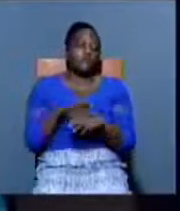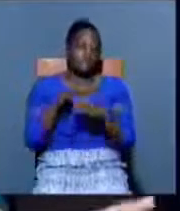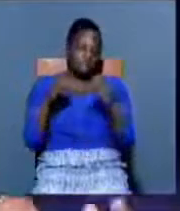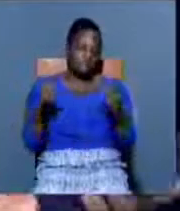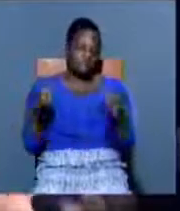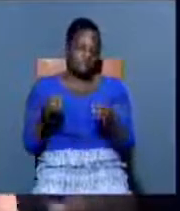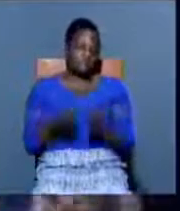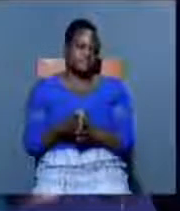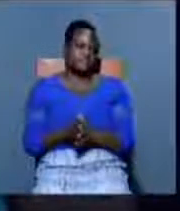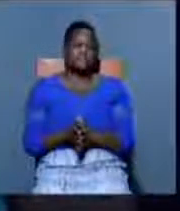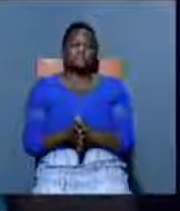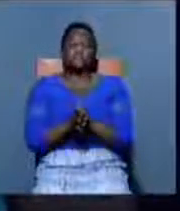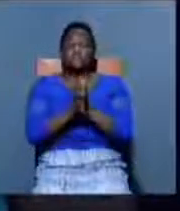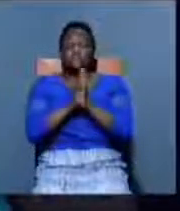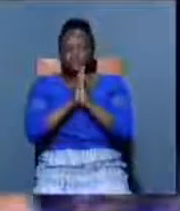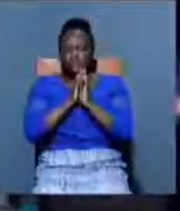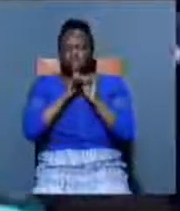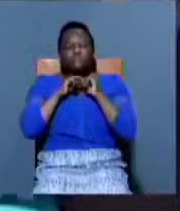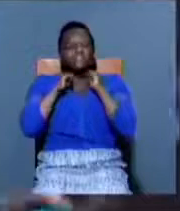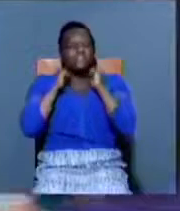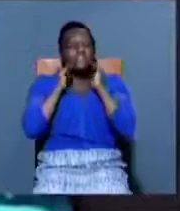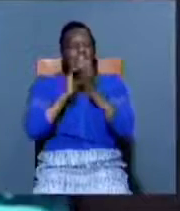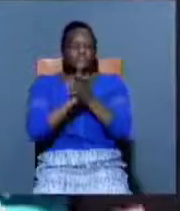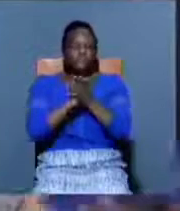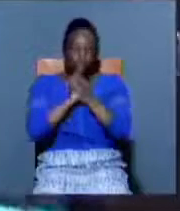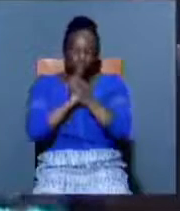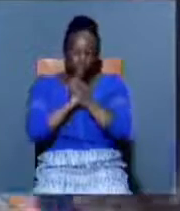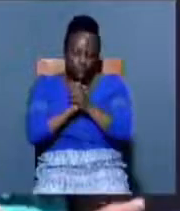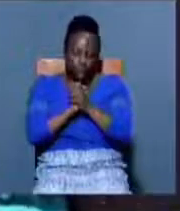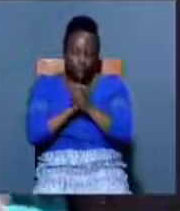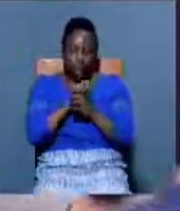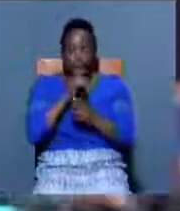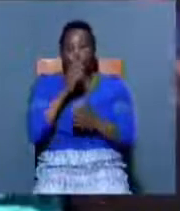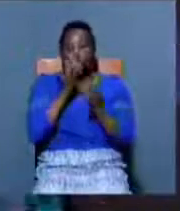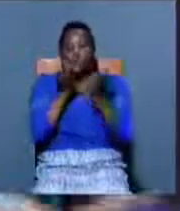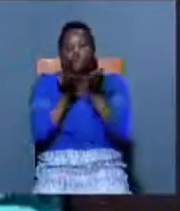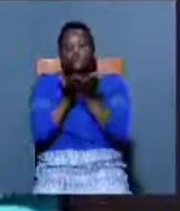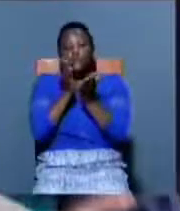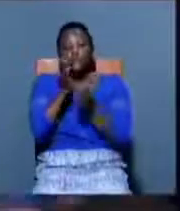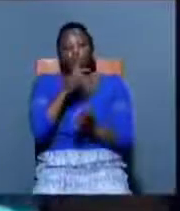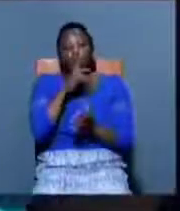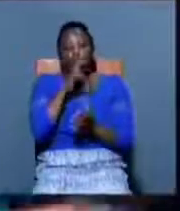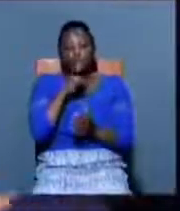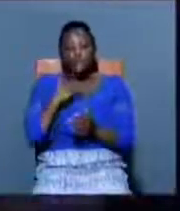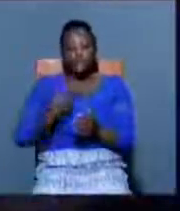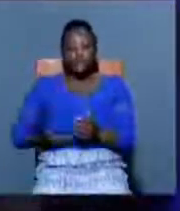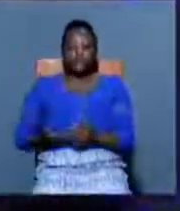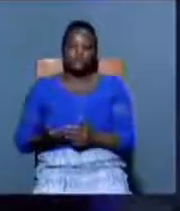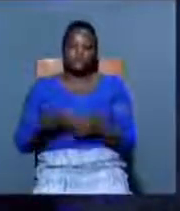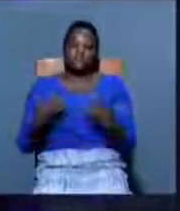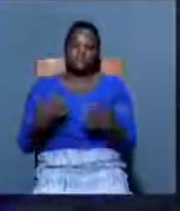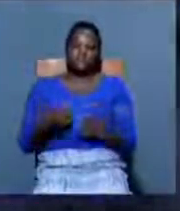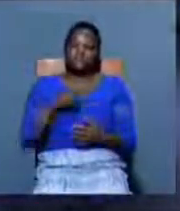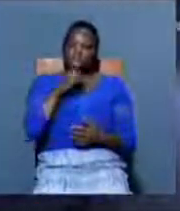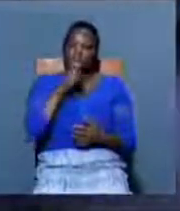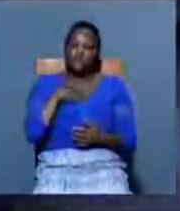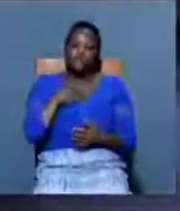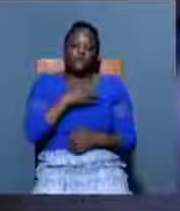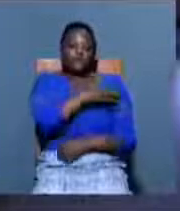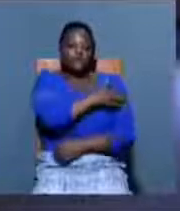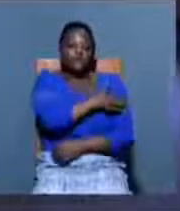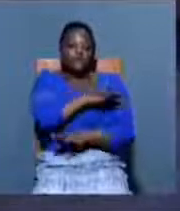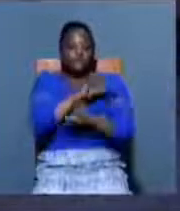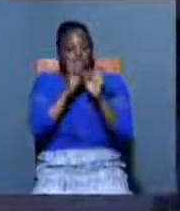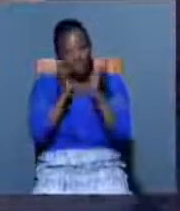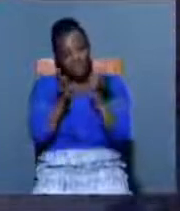Ananiambia, "Pastor, nakushukuru kwa somo lako la mume na mwanaume. Sasa hivi mume wangu anahudumia familia."